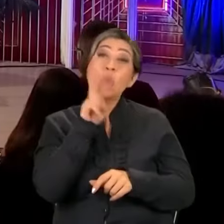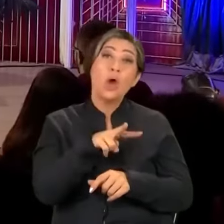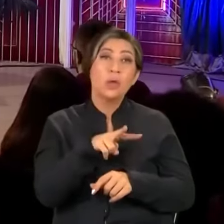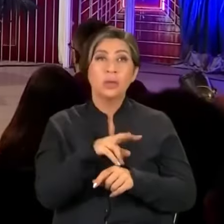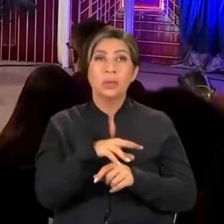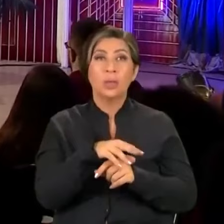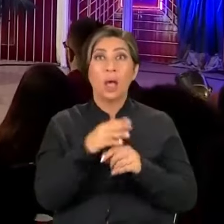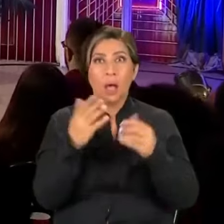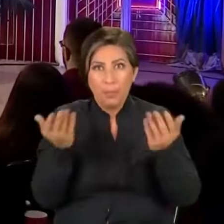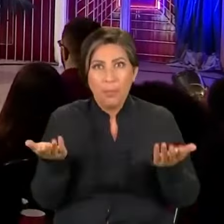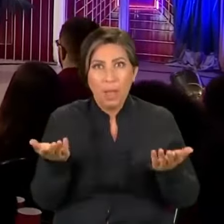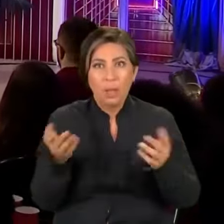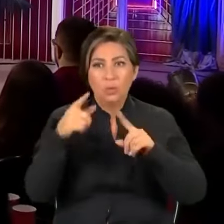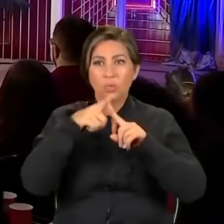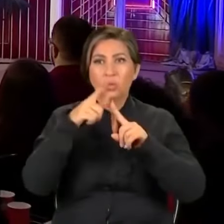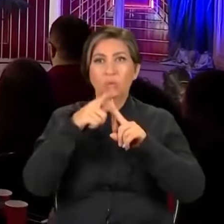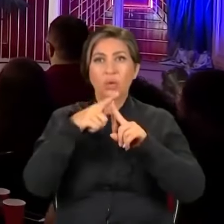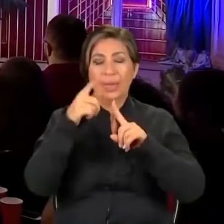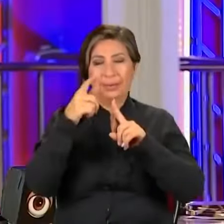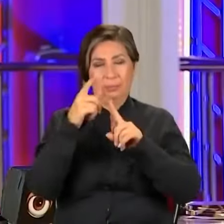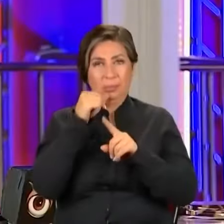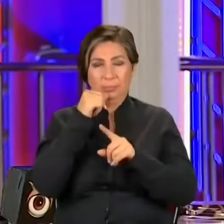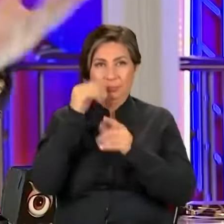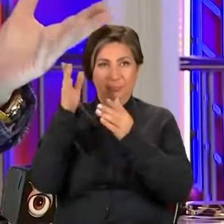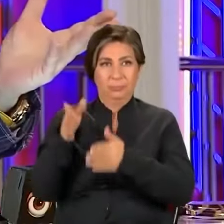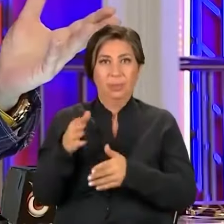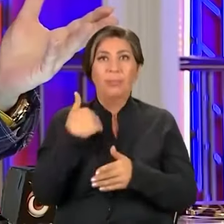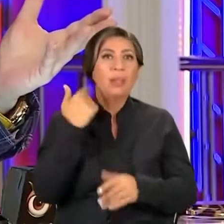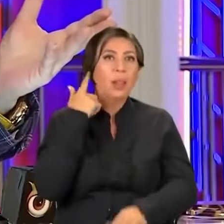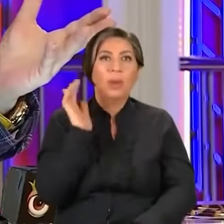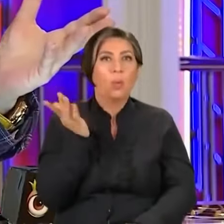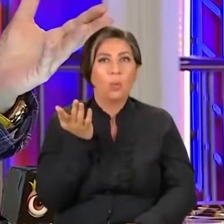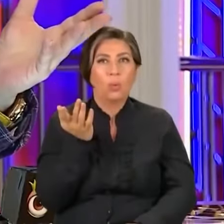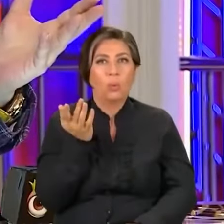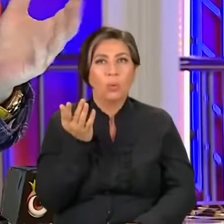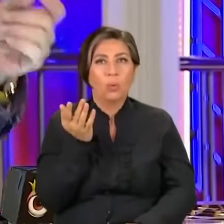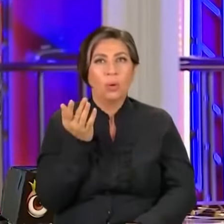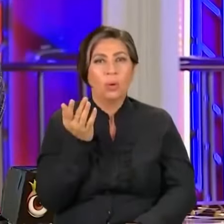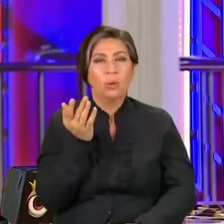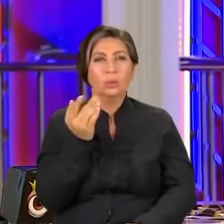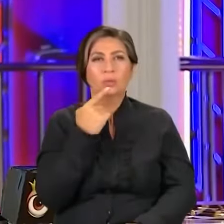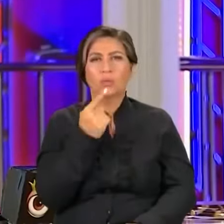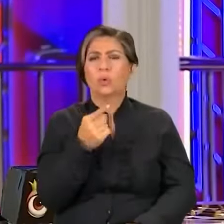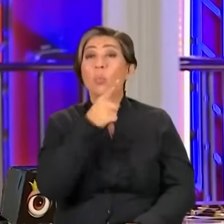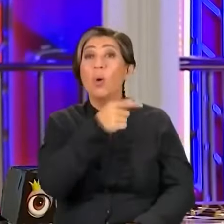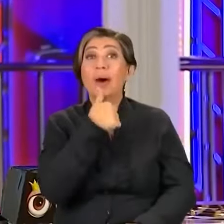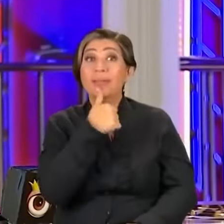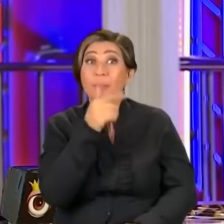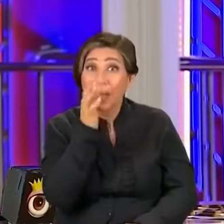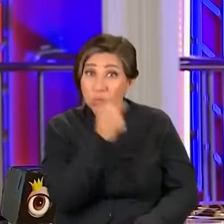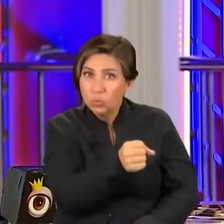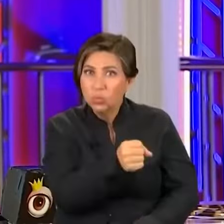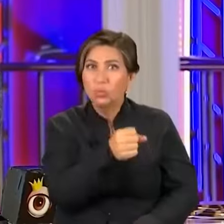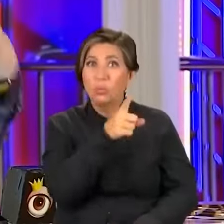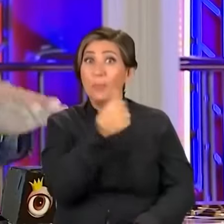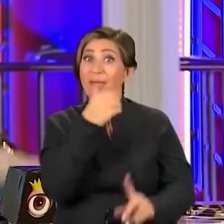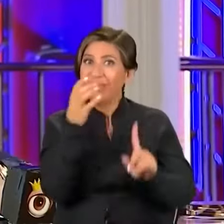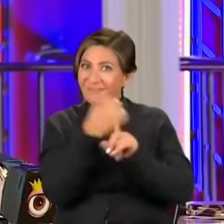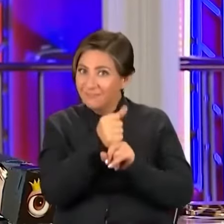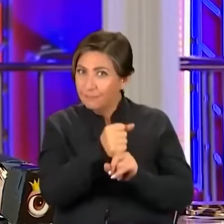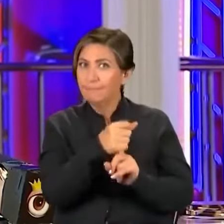Ama Türker Bey'in, Türker İnanoğlu'nun benden haberi yok. Diyor ki bu adamı gör, böyle bir adam